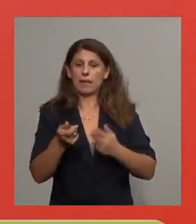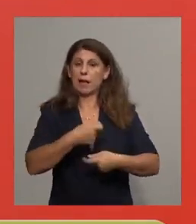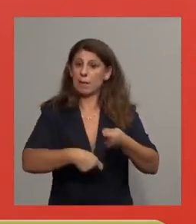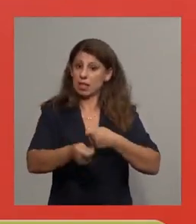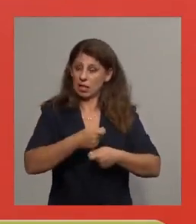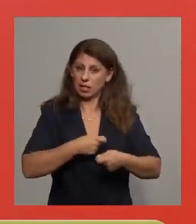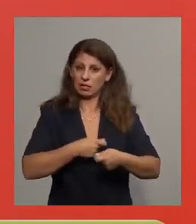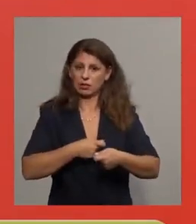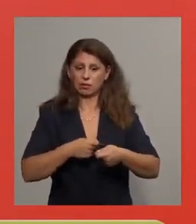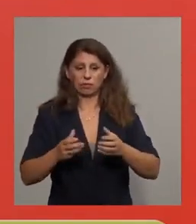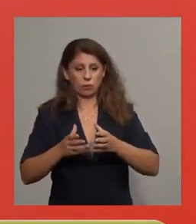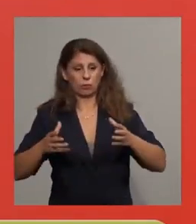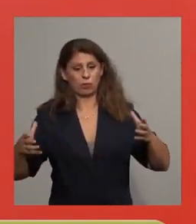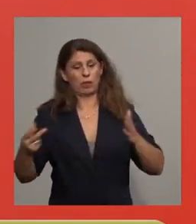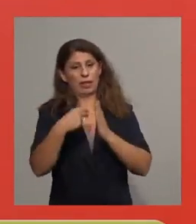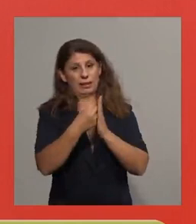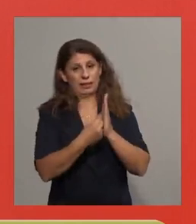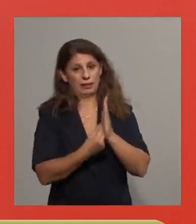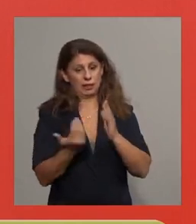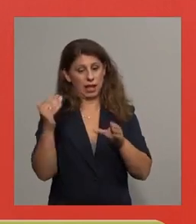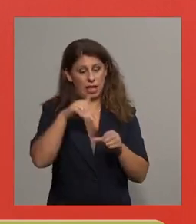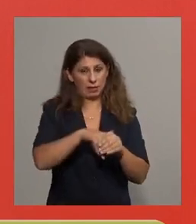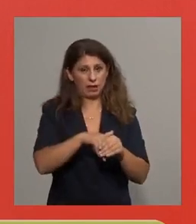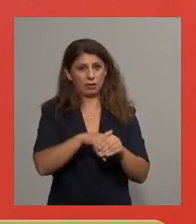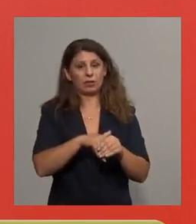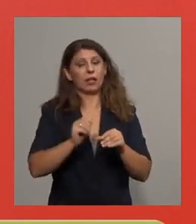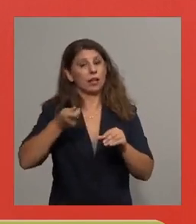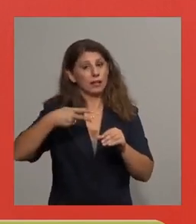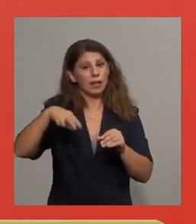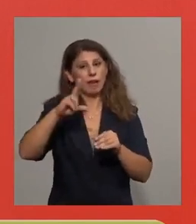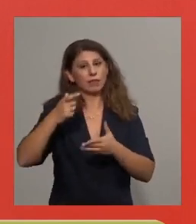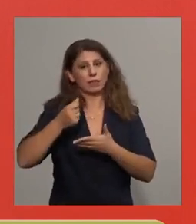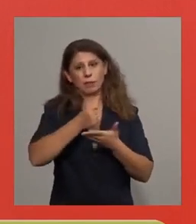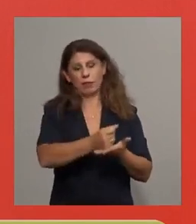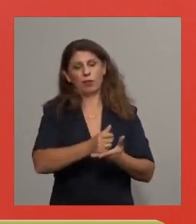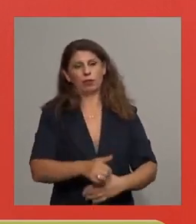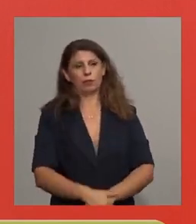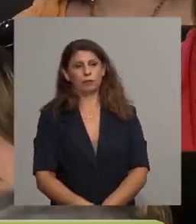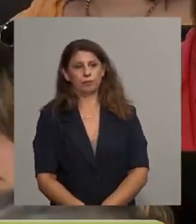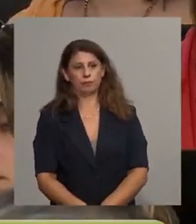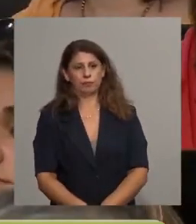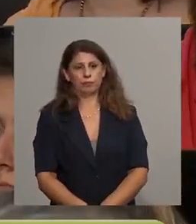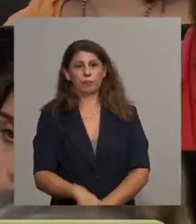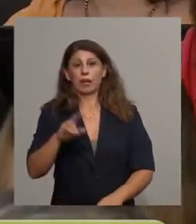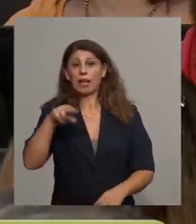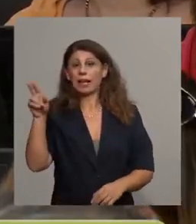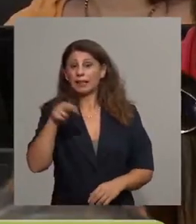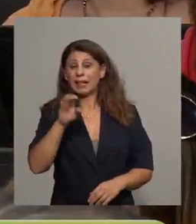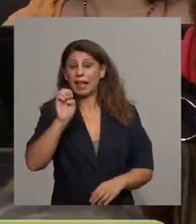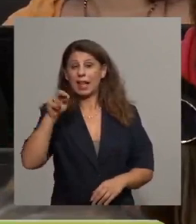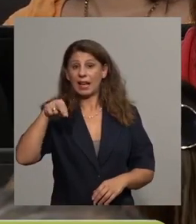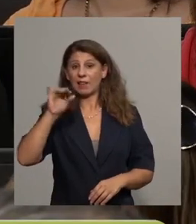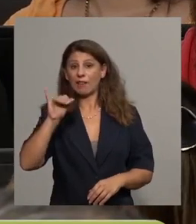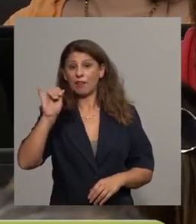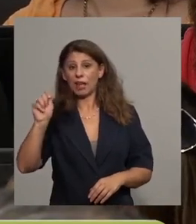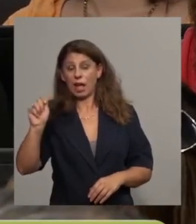επιχειρήσεις, διεύρυνση των κριτηρίων ένταξης και αύξηση της επιδότησης. Κατάργηση του ένφια για